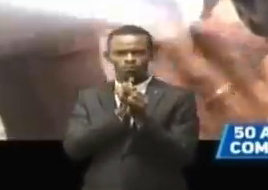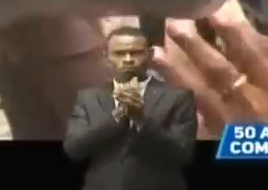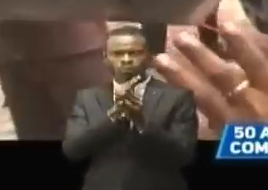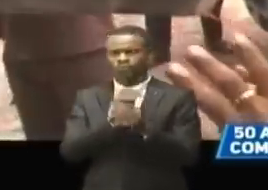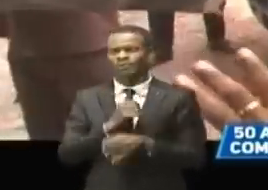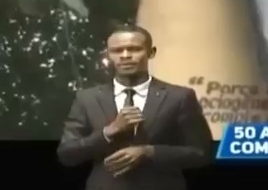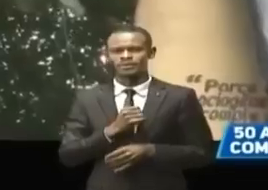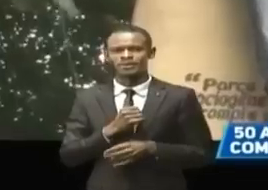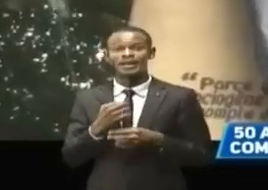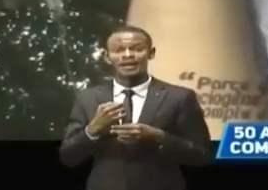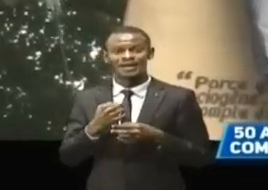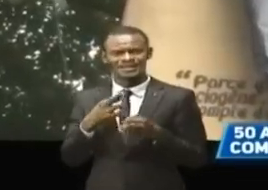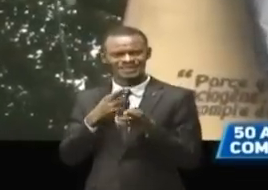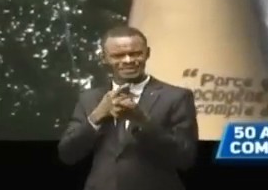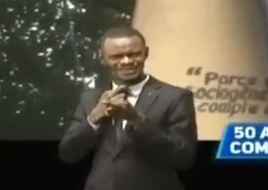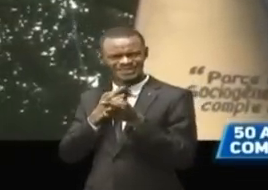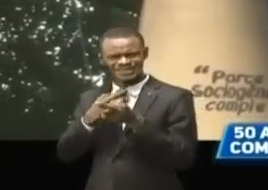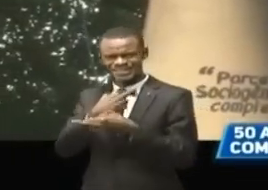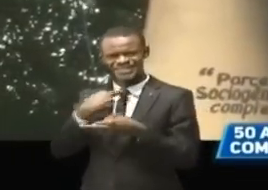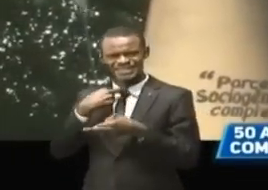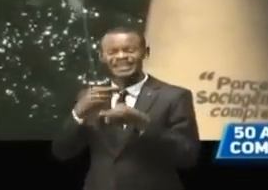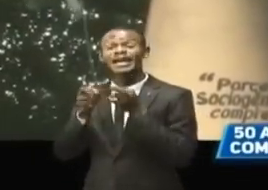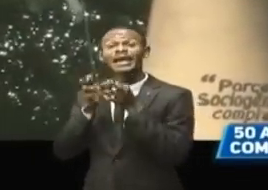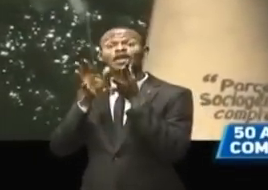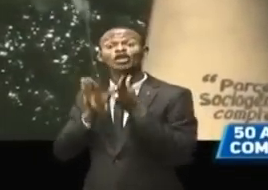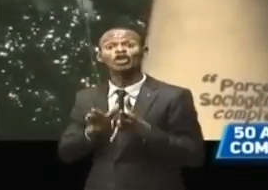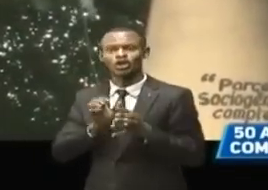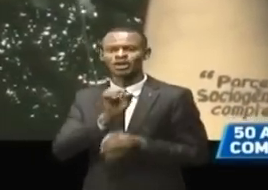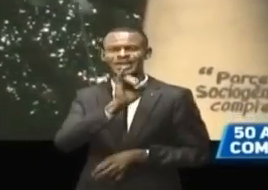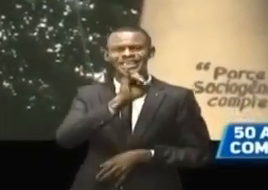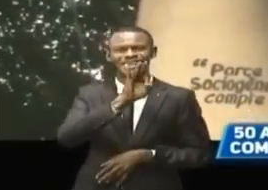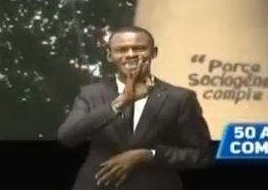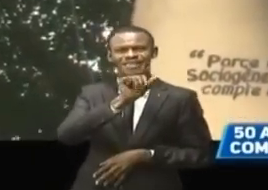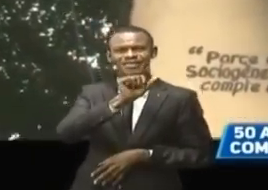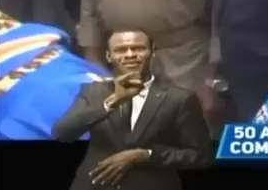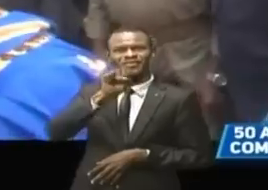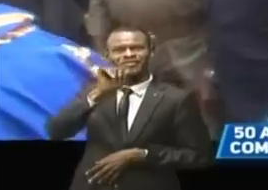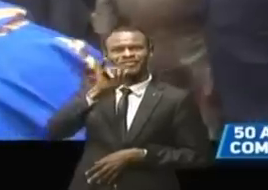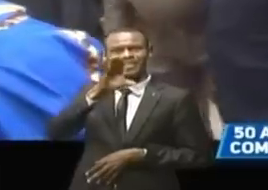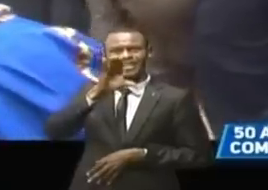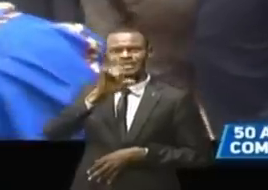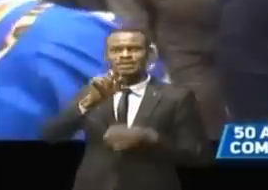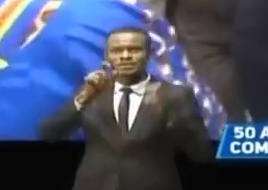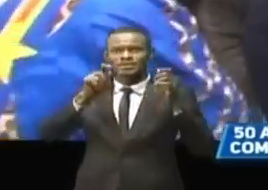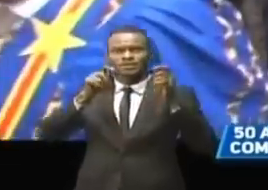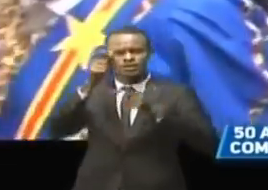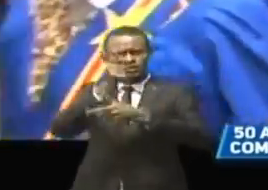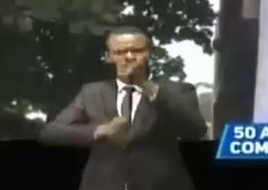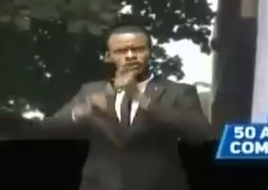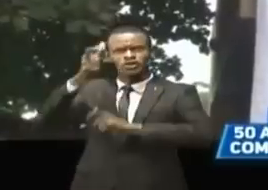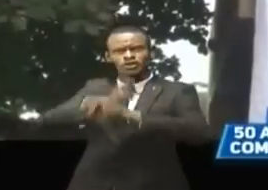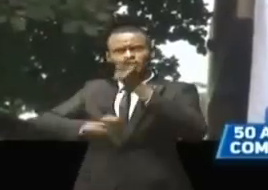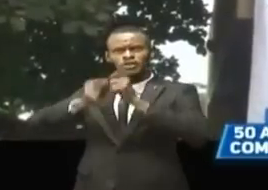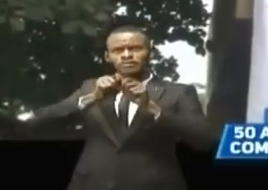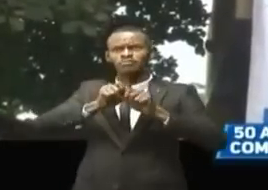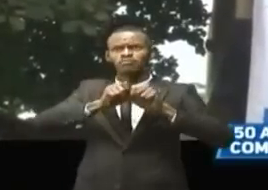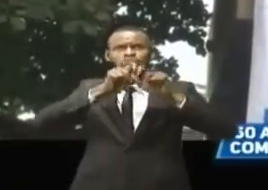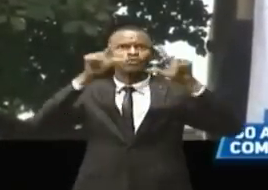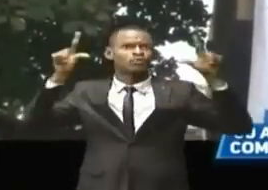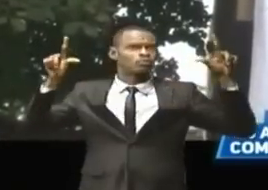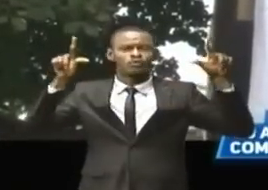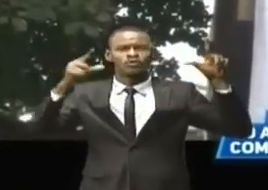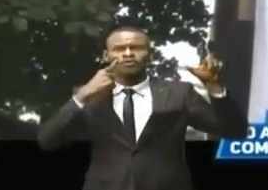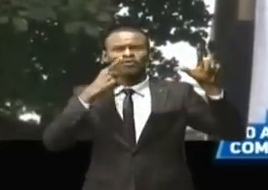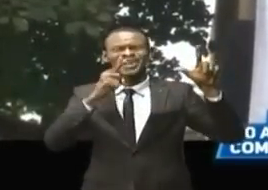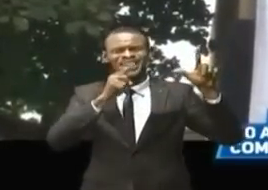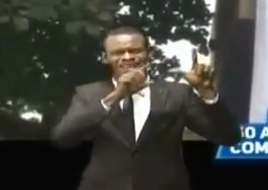de sciences de l'information et de la communication dévoile 6 inscriptions marquant le lancement des activités commémoratives